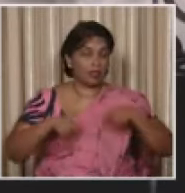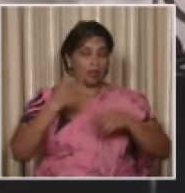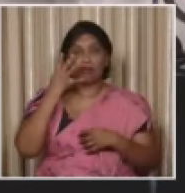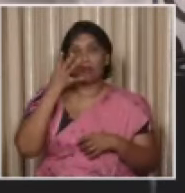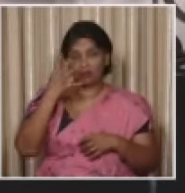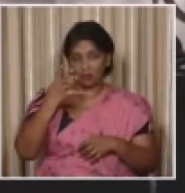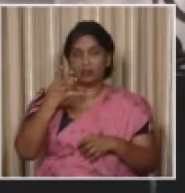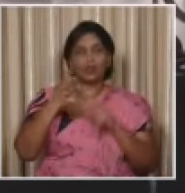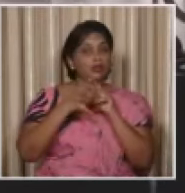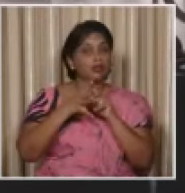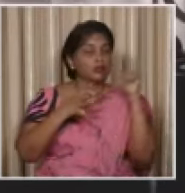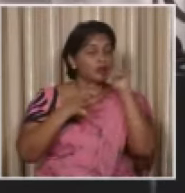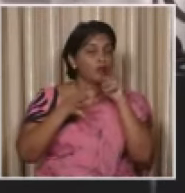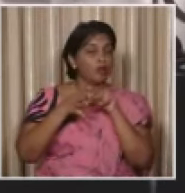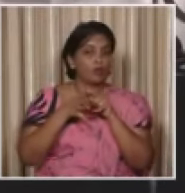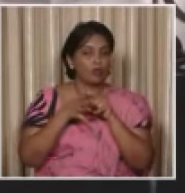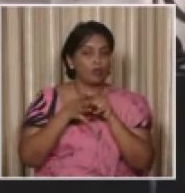दैक्का पलवेनि तर्के उने